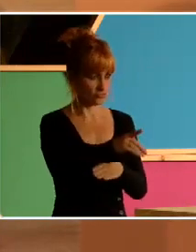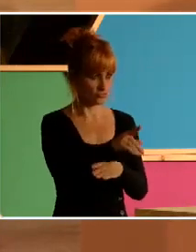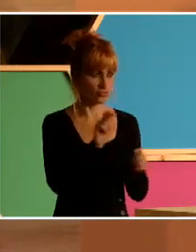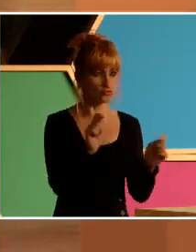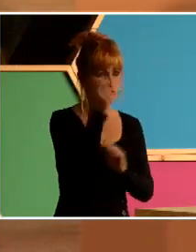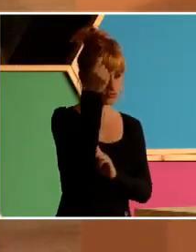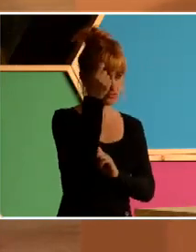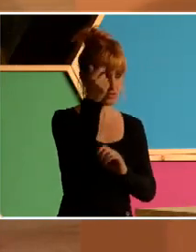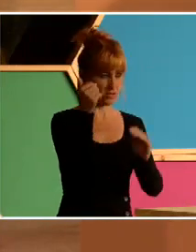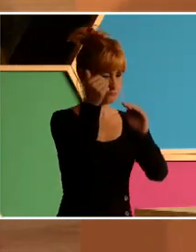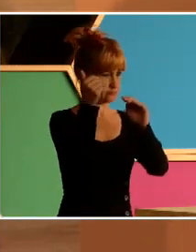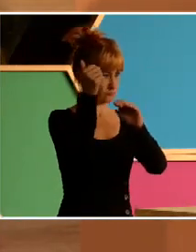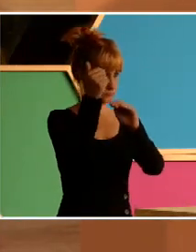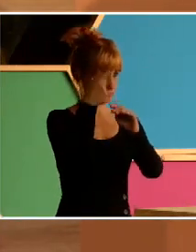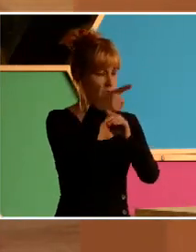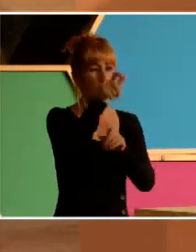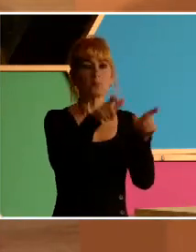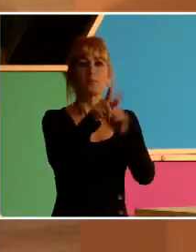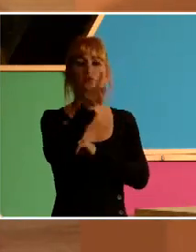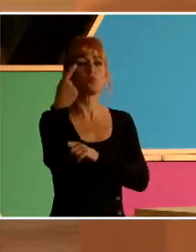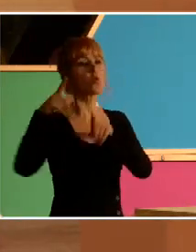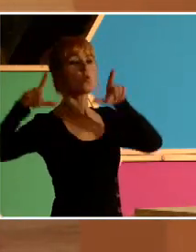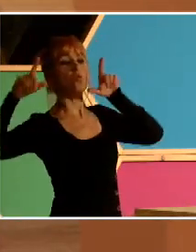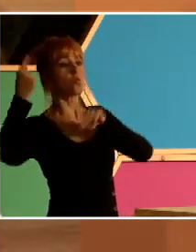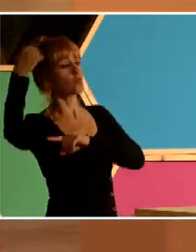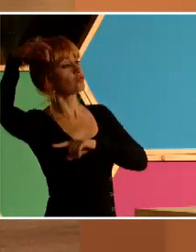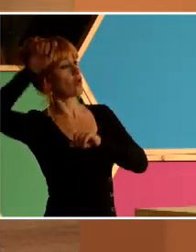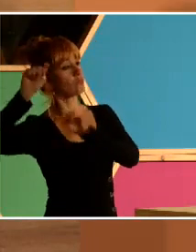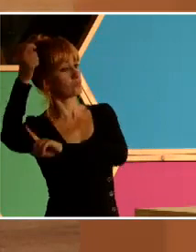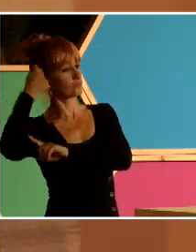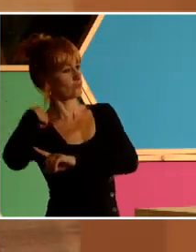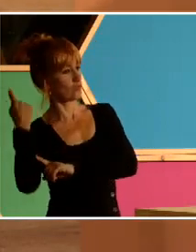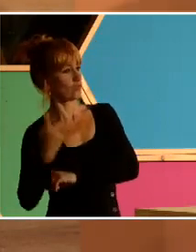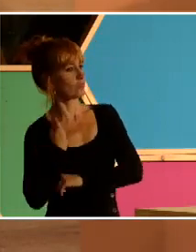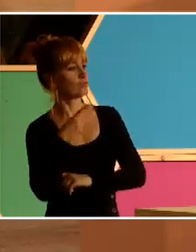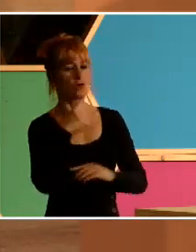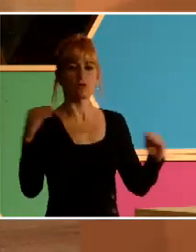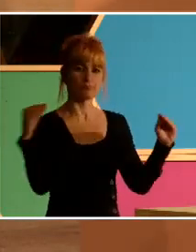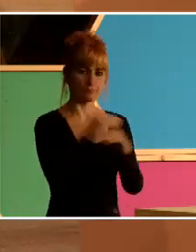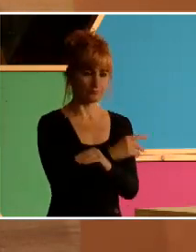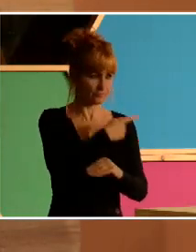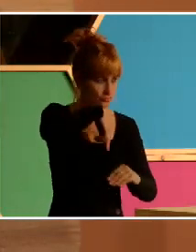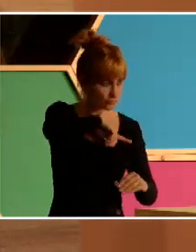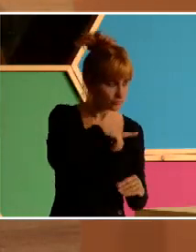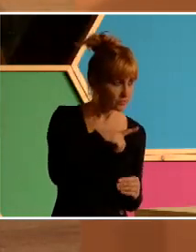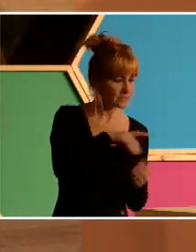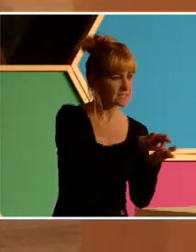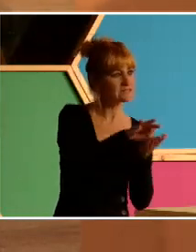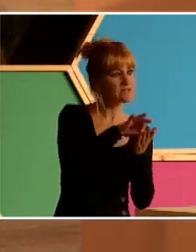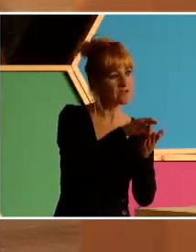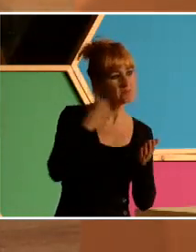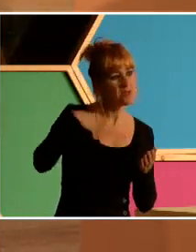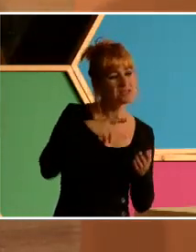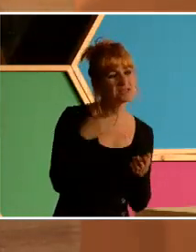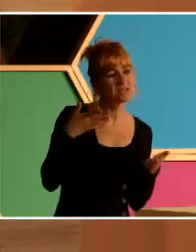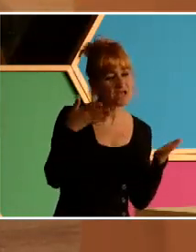ningú s'apropiï d'una mobilització popular àmplia i transversal, i que al contrari ens posem al servei d'aquestes mobilitzacions per avançar en